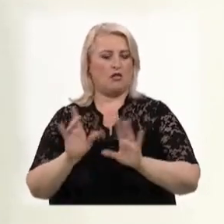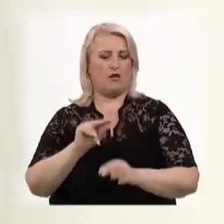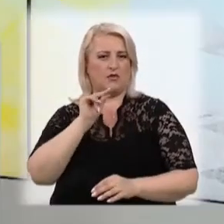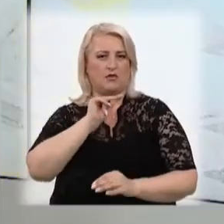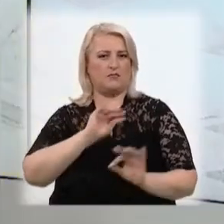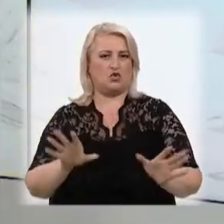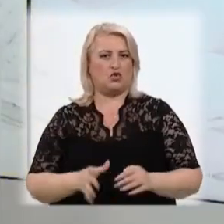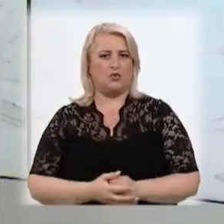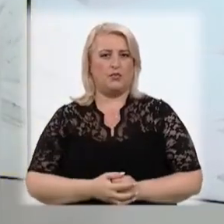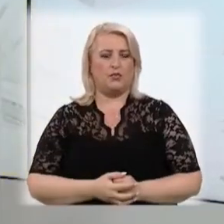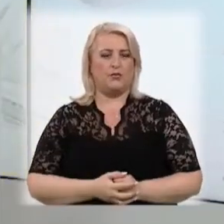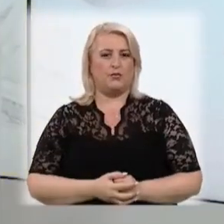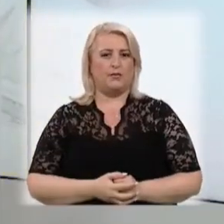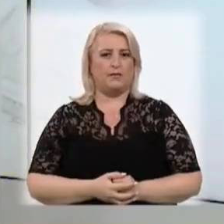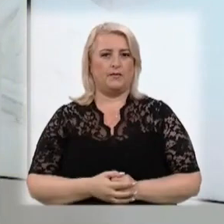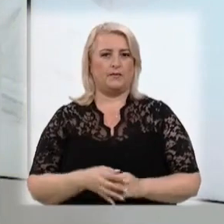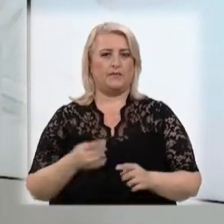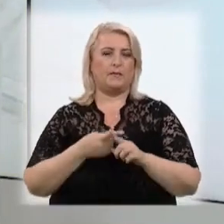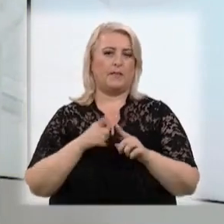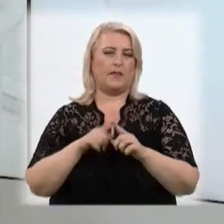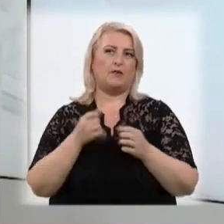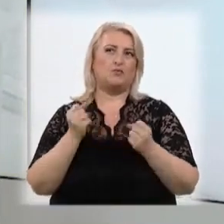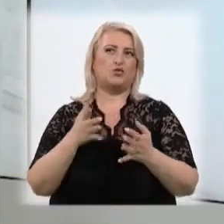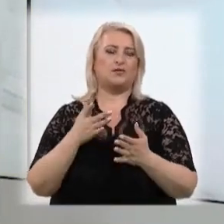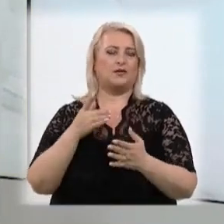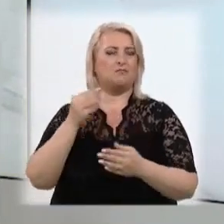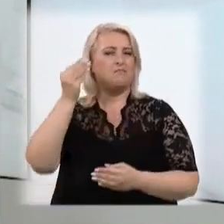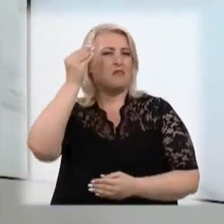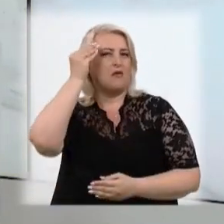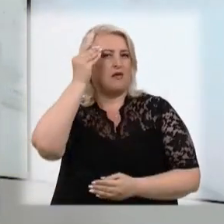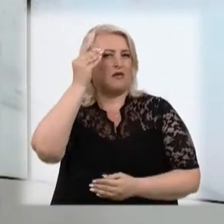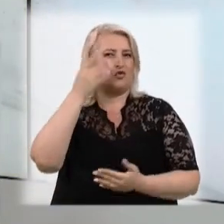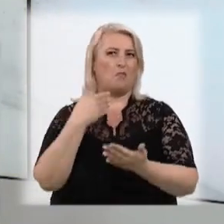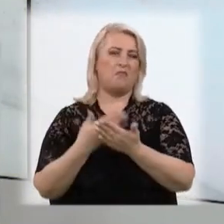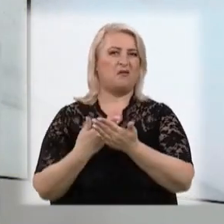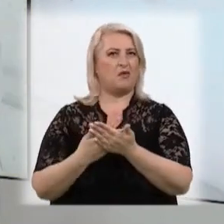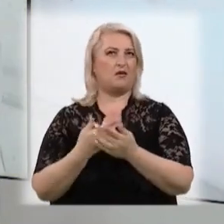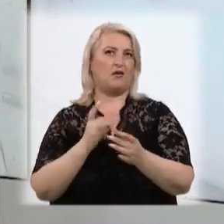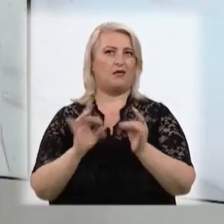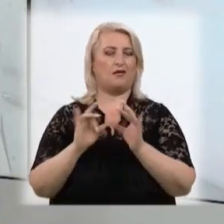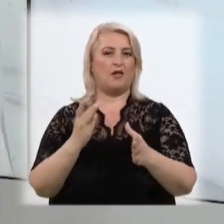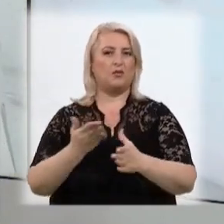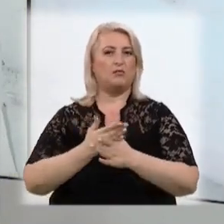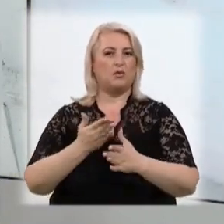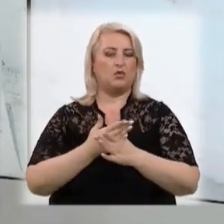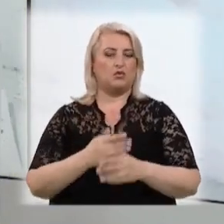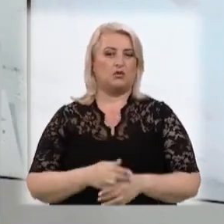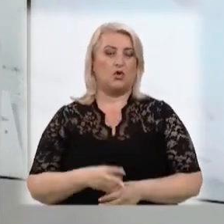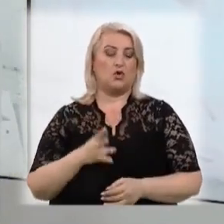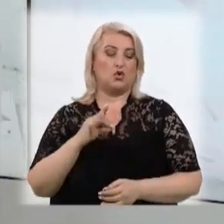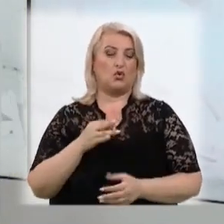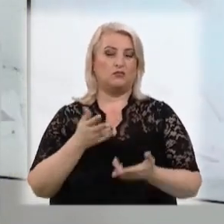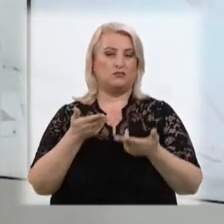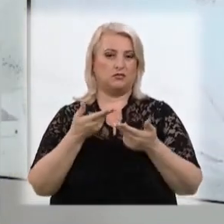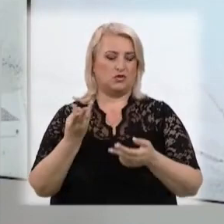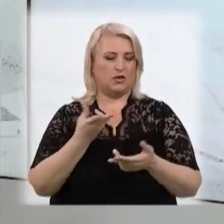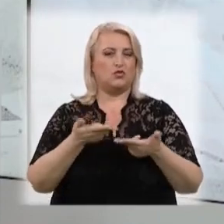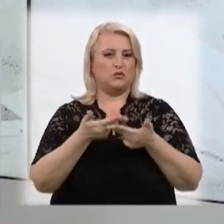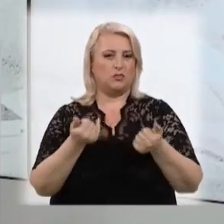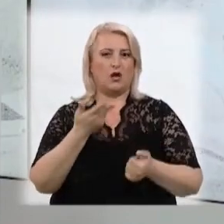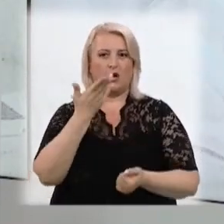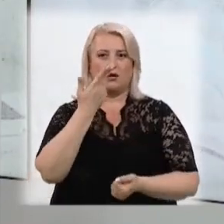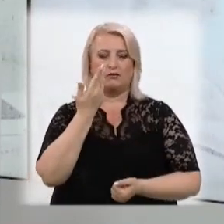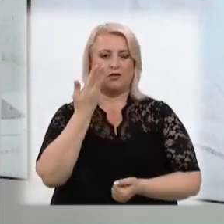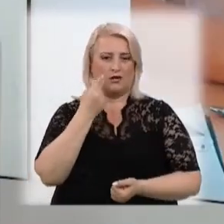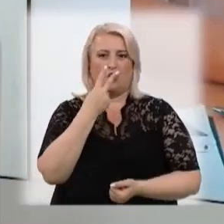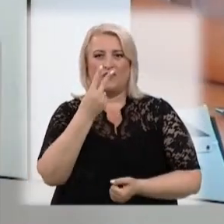diferită decât cea a portretizată se zice dar să să recunoaștem o Când vedem postările social media agențiilor